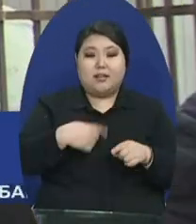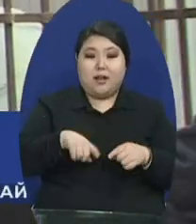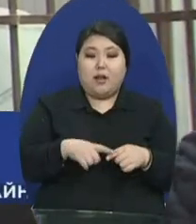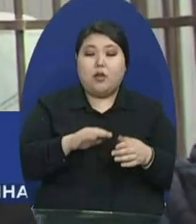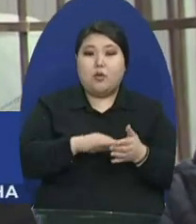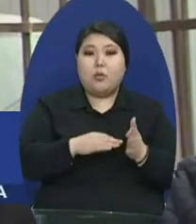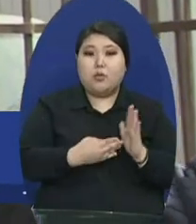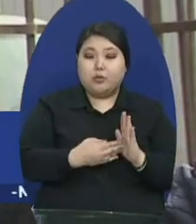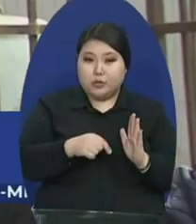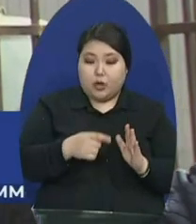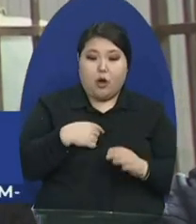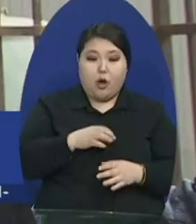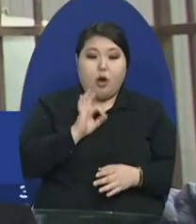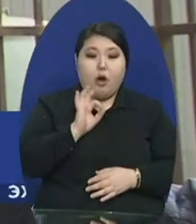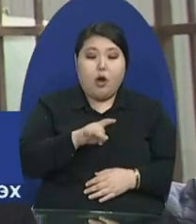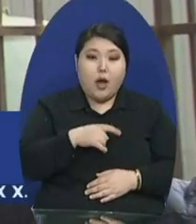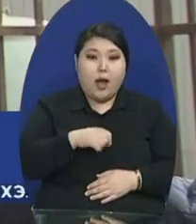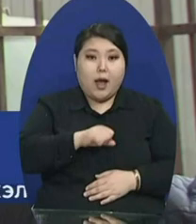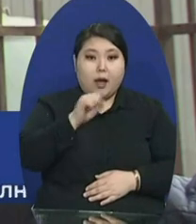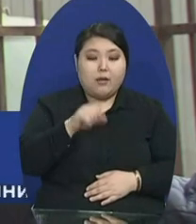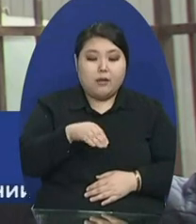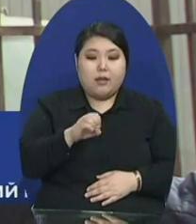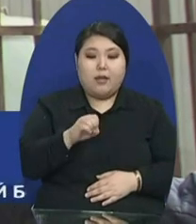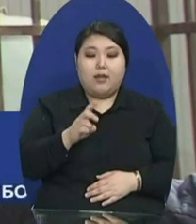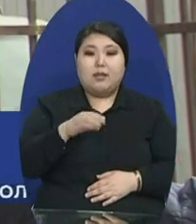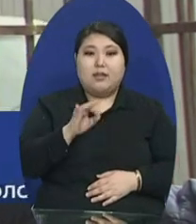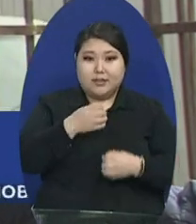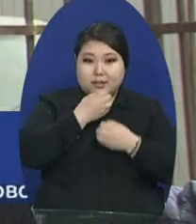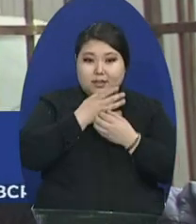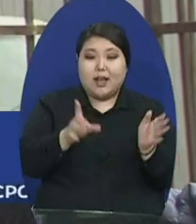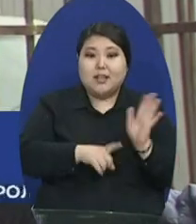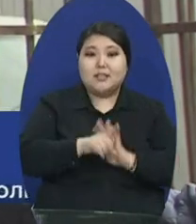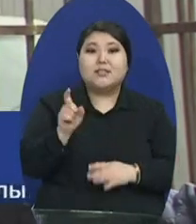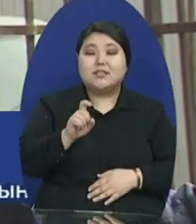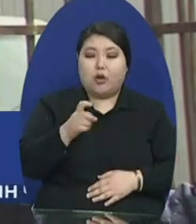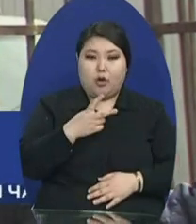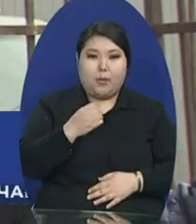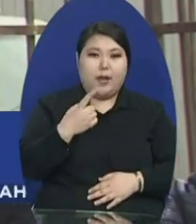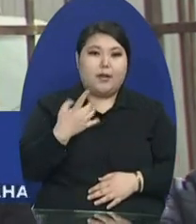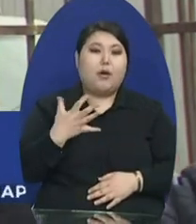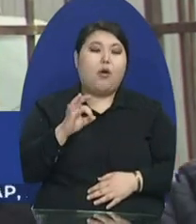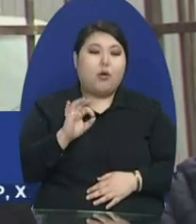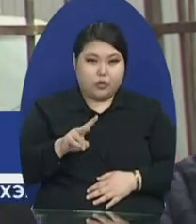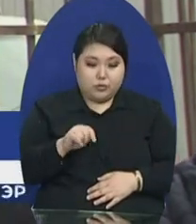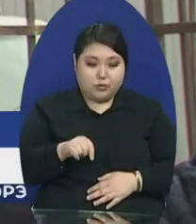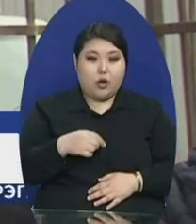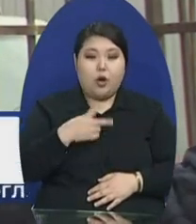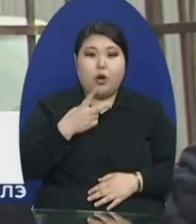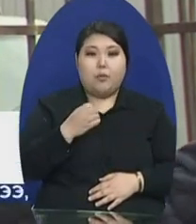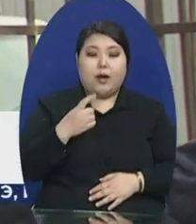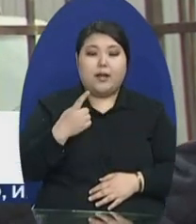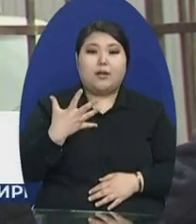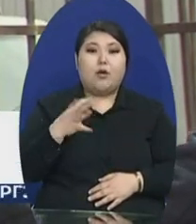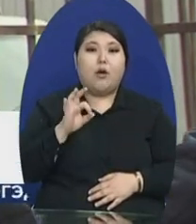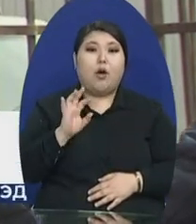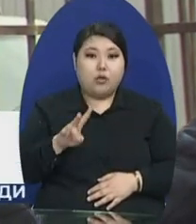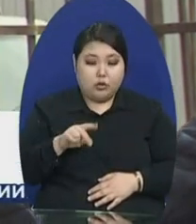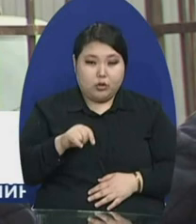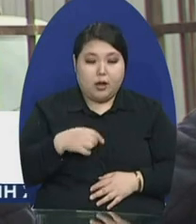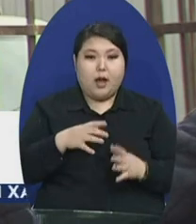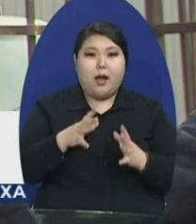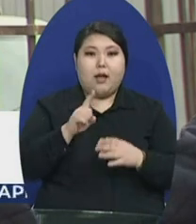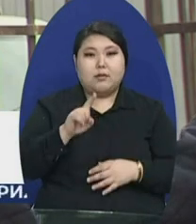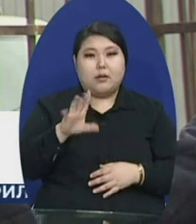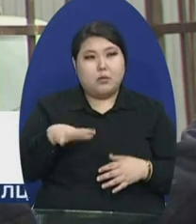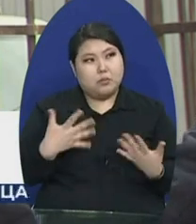төлөвлөлтөндөө орох асуудлаар тендер зарлагдж эхэлсэн нь бол 2015 оноос явж байгаа. Тэгээ 2015 оноос